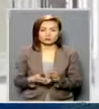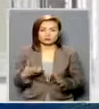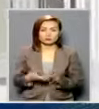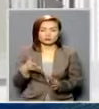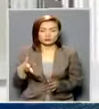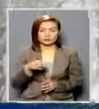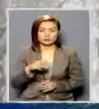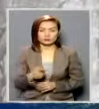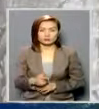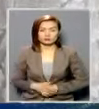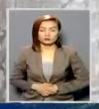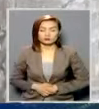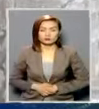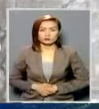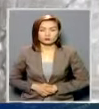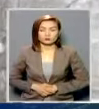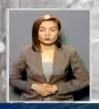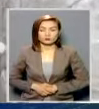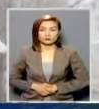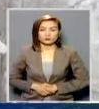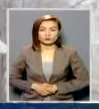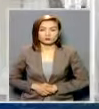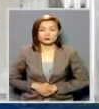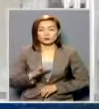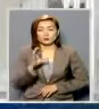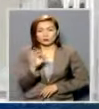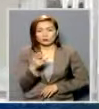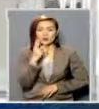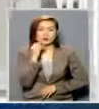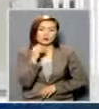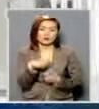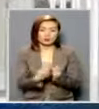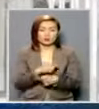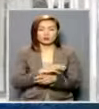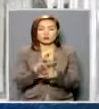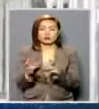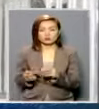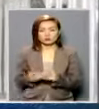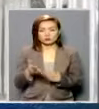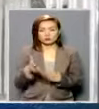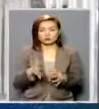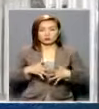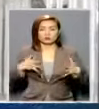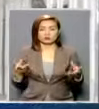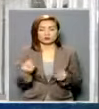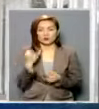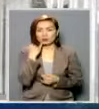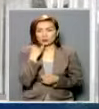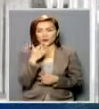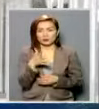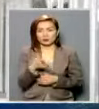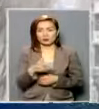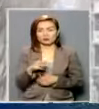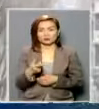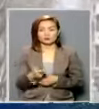өзінде ішін айту керек. Бір йогурт мегурт бір соктары алма банандары апельсиндері бана мандариндер дым ала